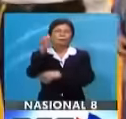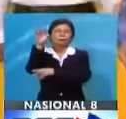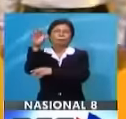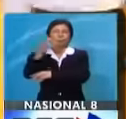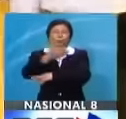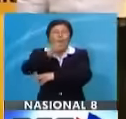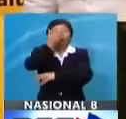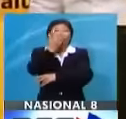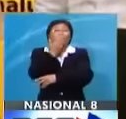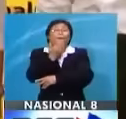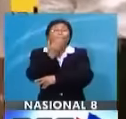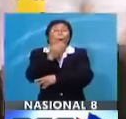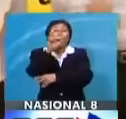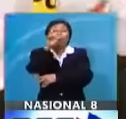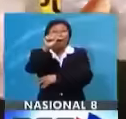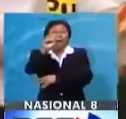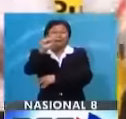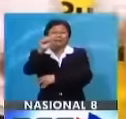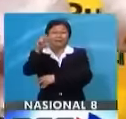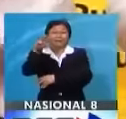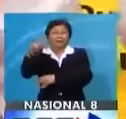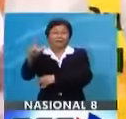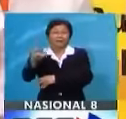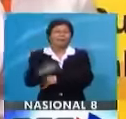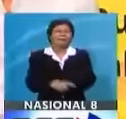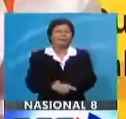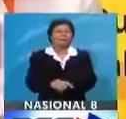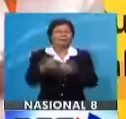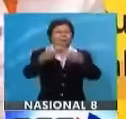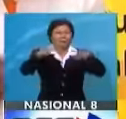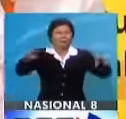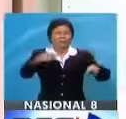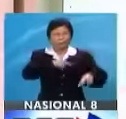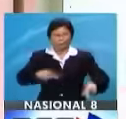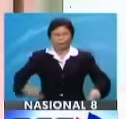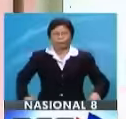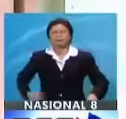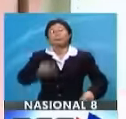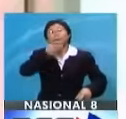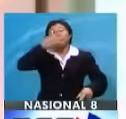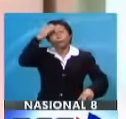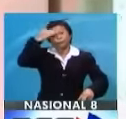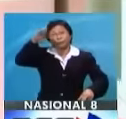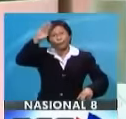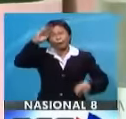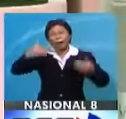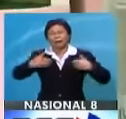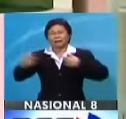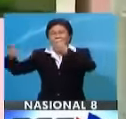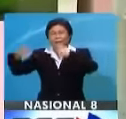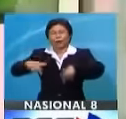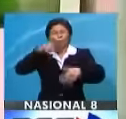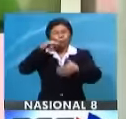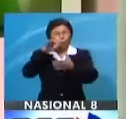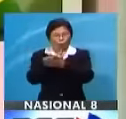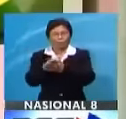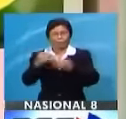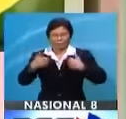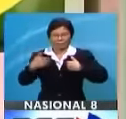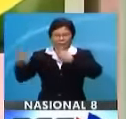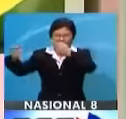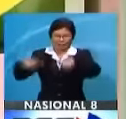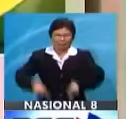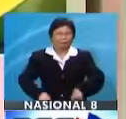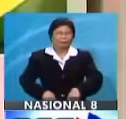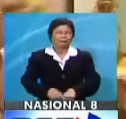Karnival Harum Manis at KL dirasmikan Raja Muda Perlis Tuanku Syed Faizuddin Jamalul Lail. Turut berangkat Raja Puan Muda Perlis Tuanku Hajah